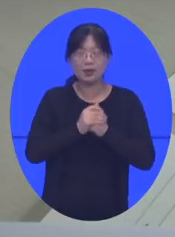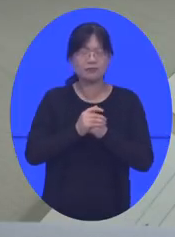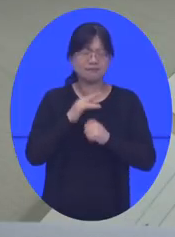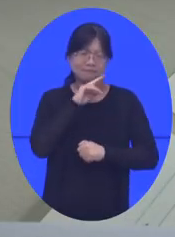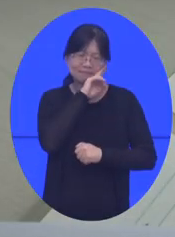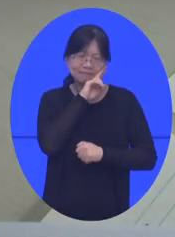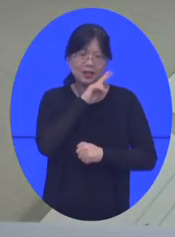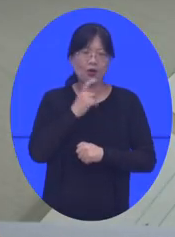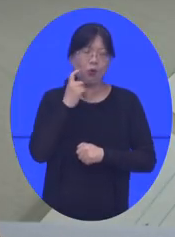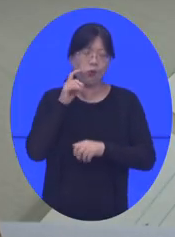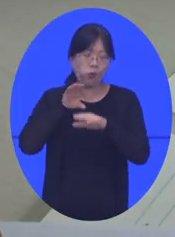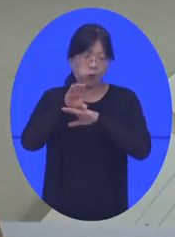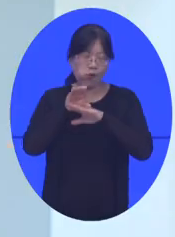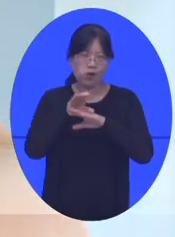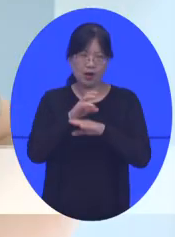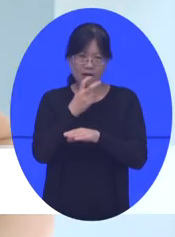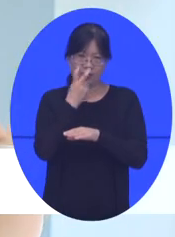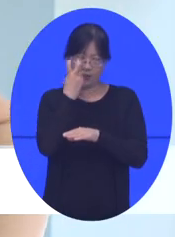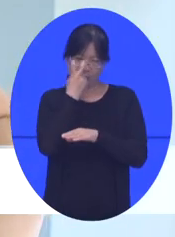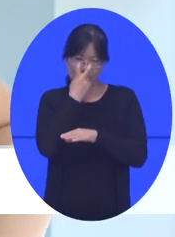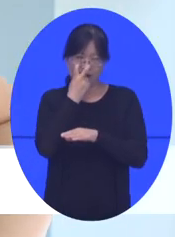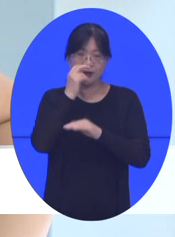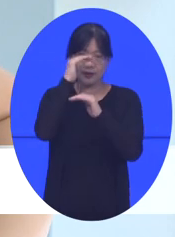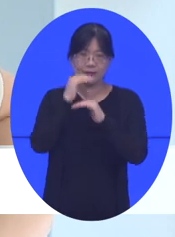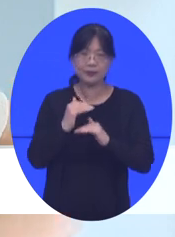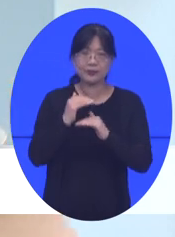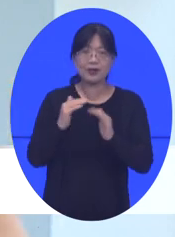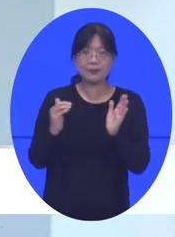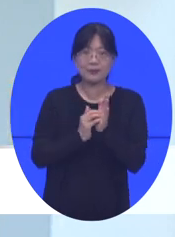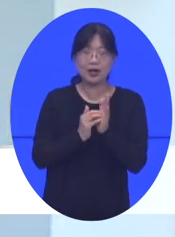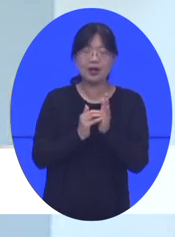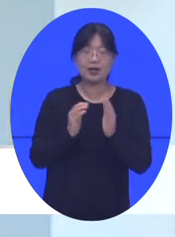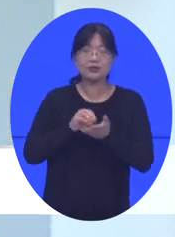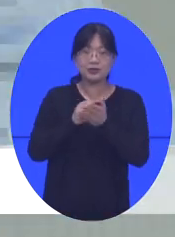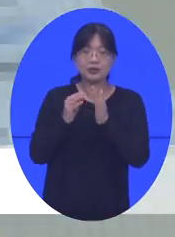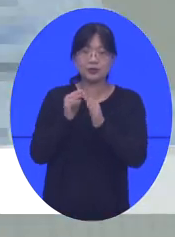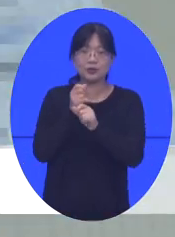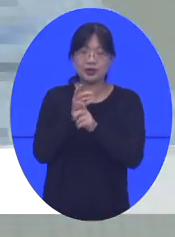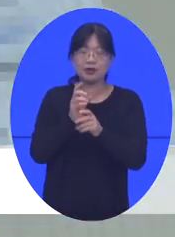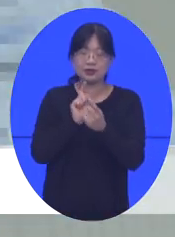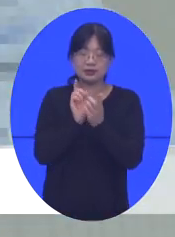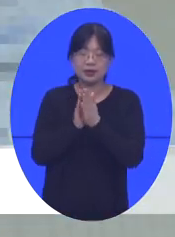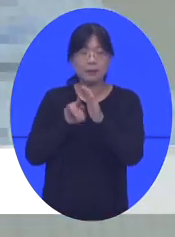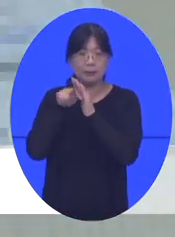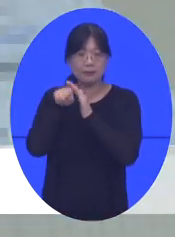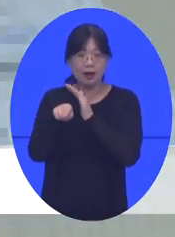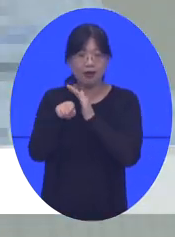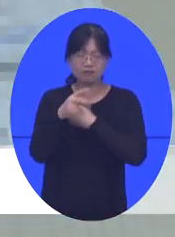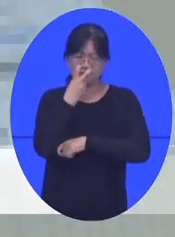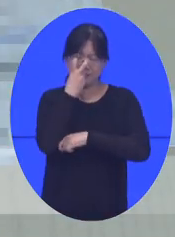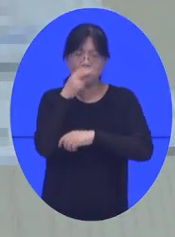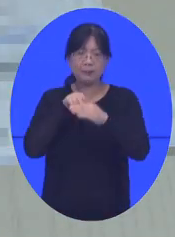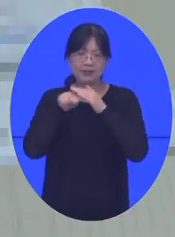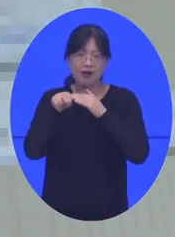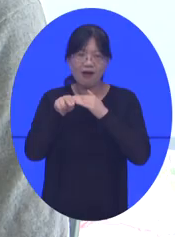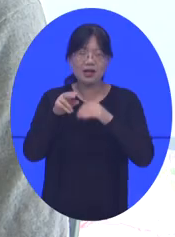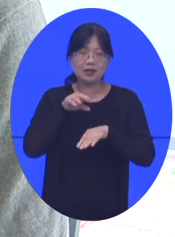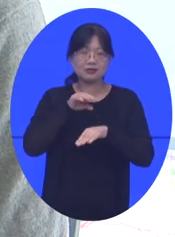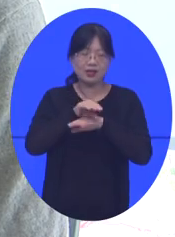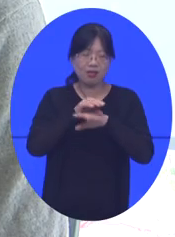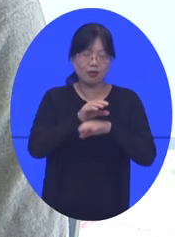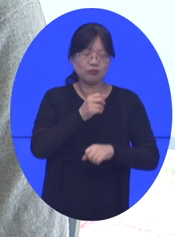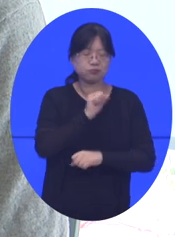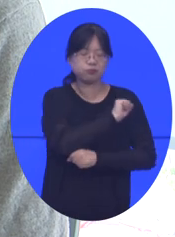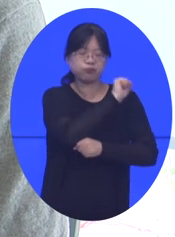대포차를 추려내는 과정입니다. 이를 마치면 등록된 주소지로 직접 찾아가는데 단속을 피해 이리저리 차를